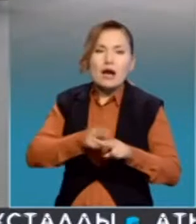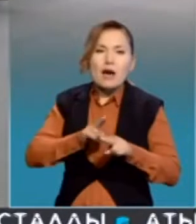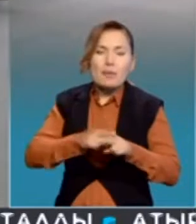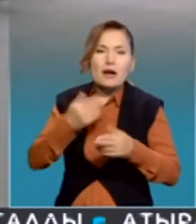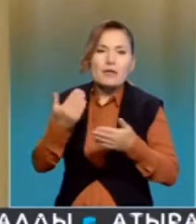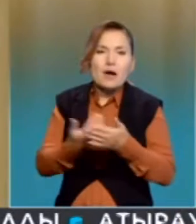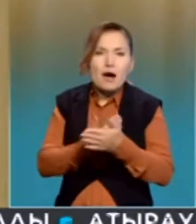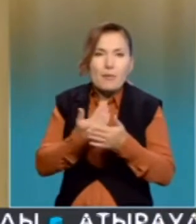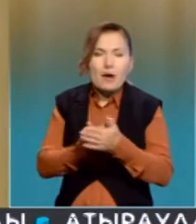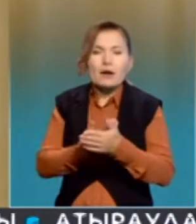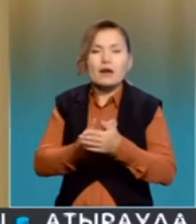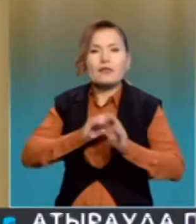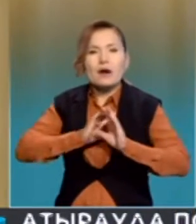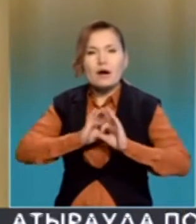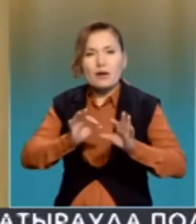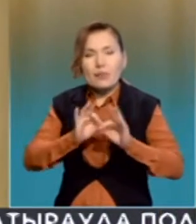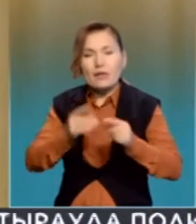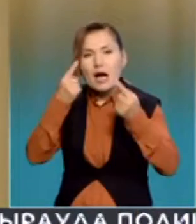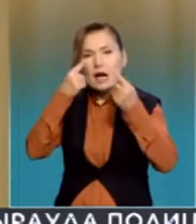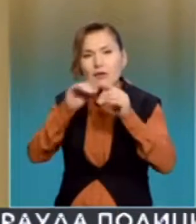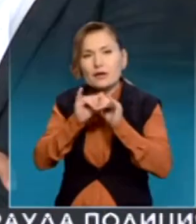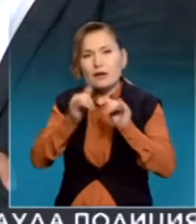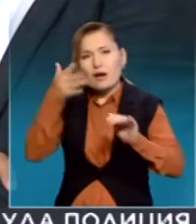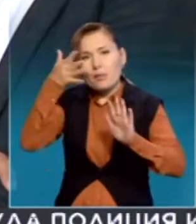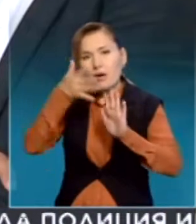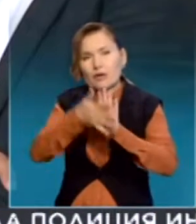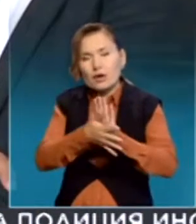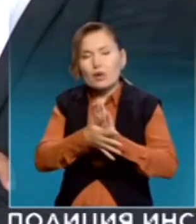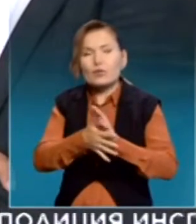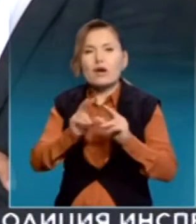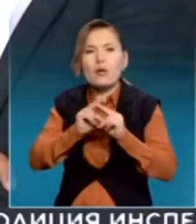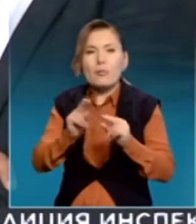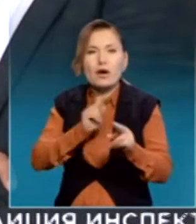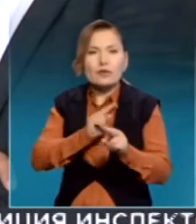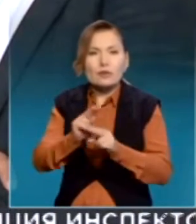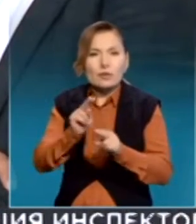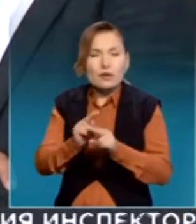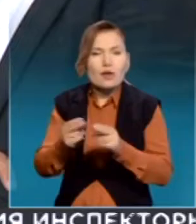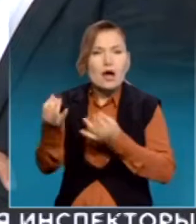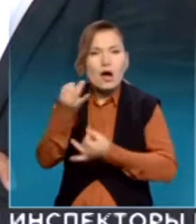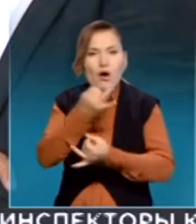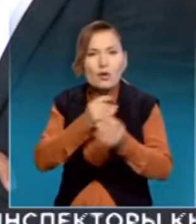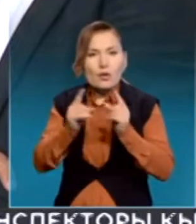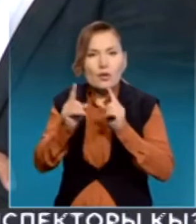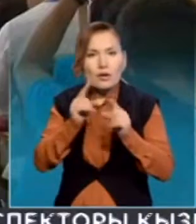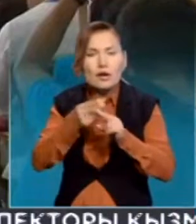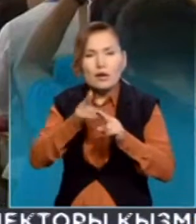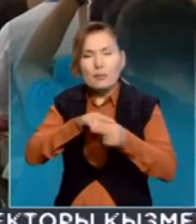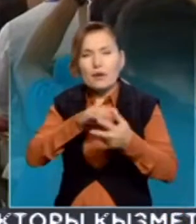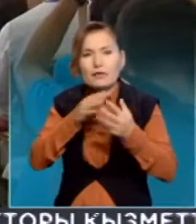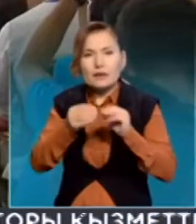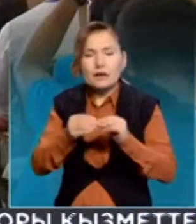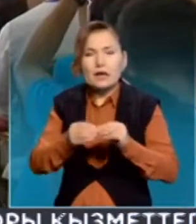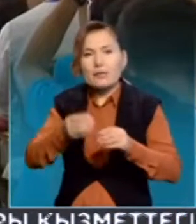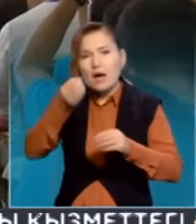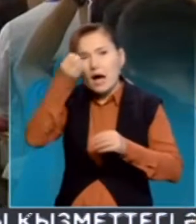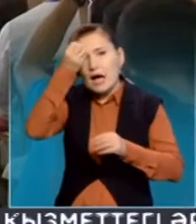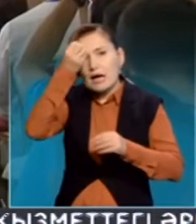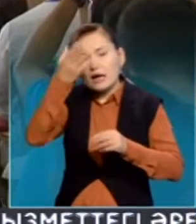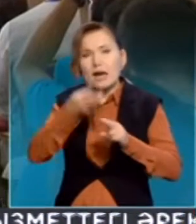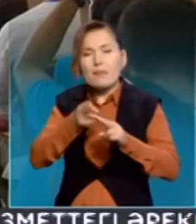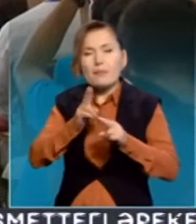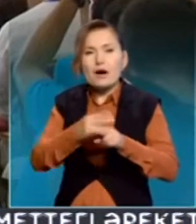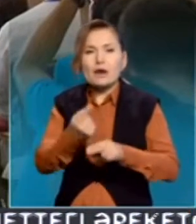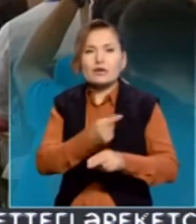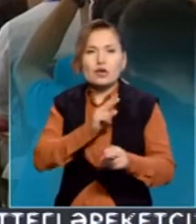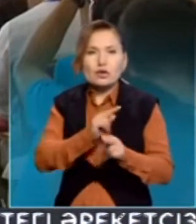мен ақпараттық коммуникациялық технологияларды тиімді пайдалану тетіктері қарастырылады. Сондай-ақ эмоционалды интеллект тақырыбындағы